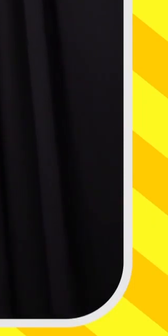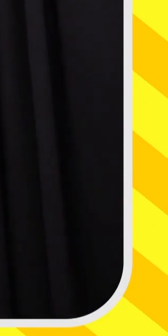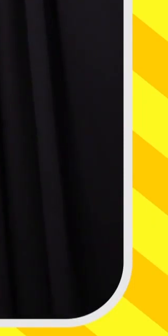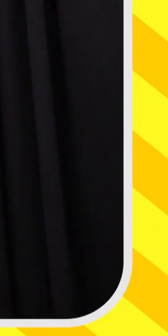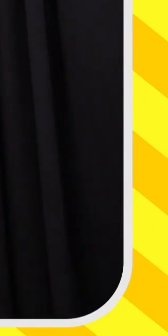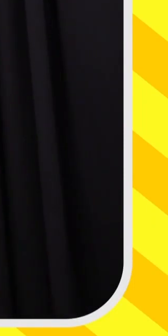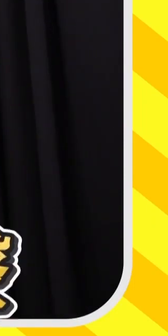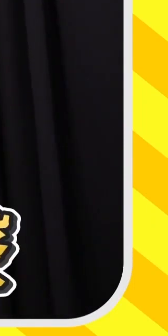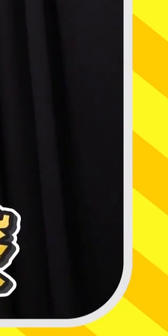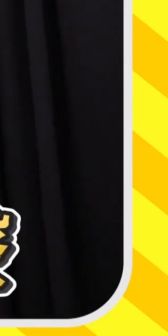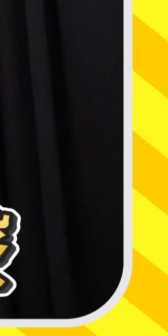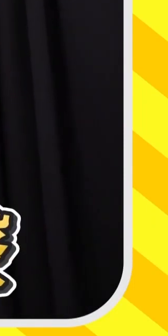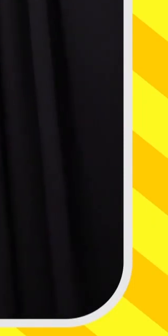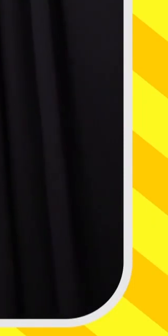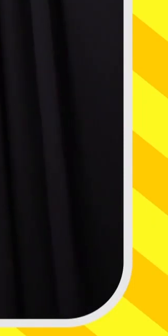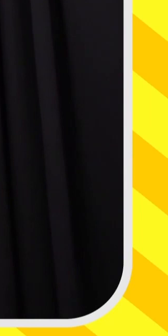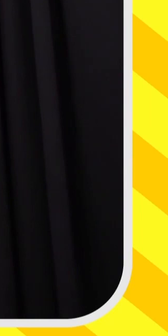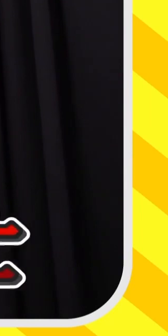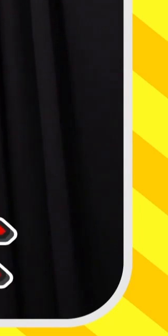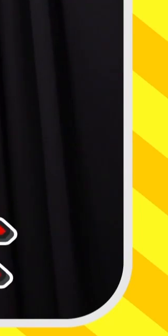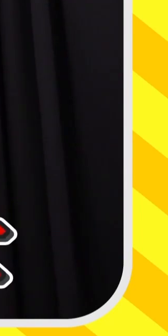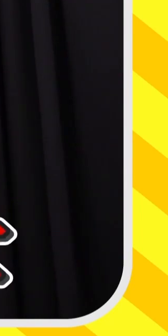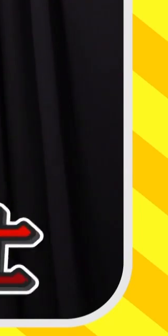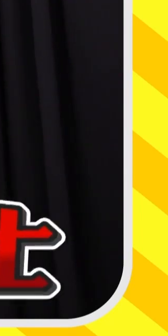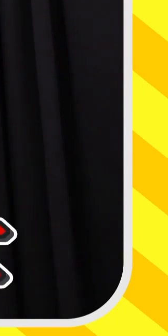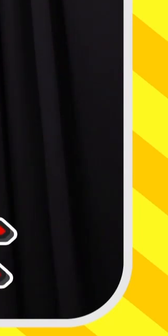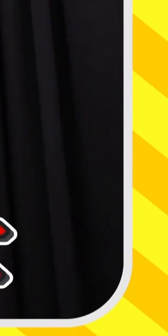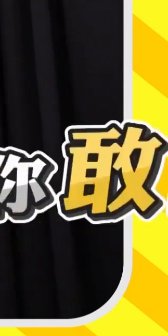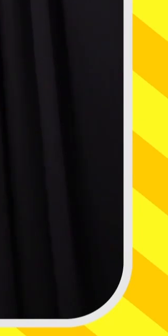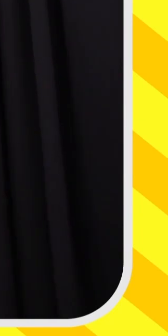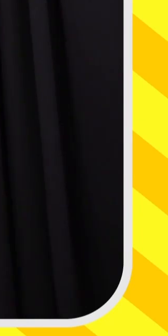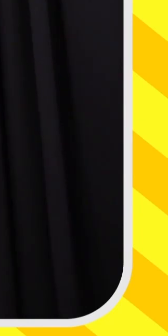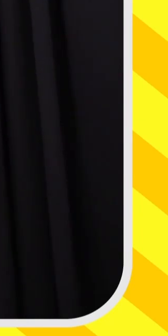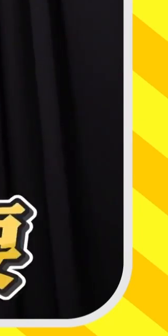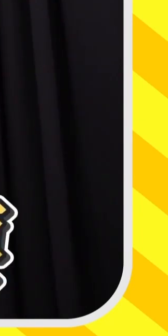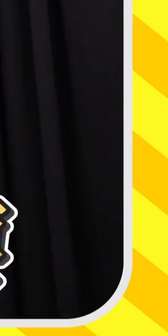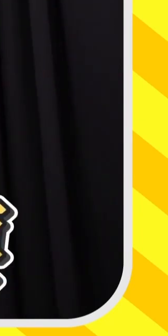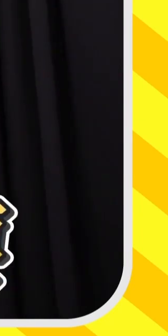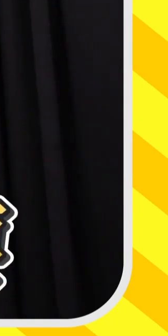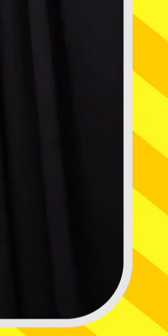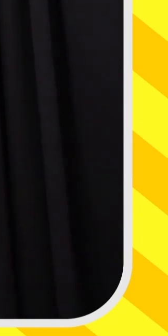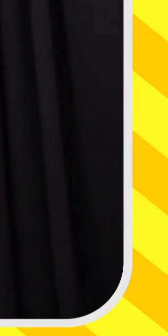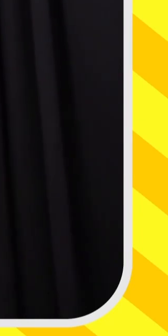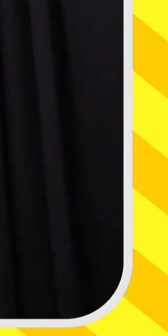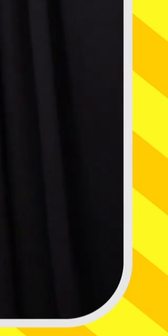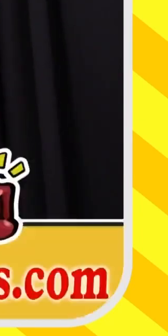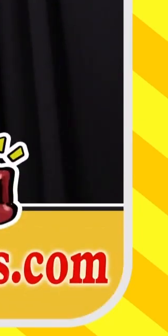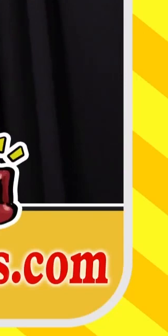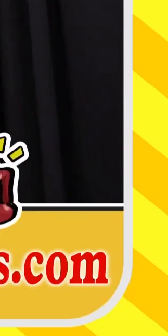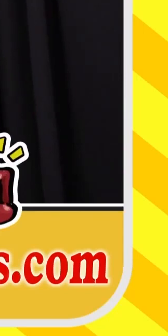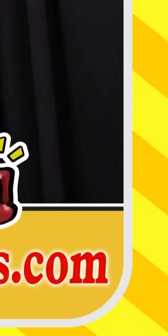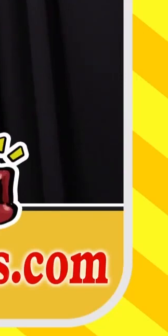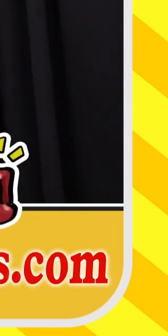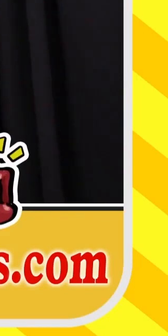来说出你们的想法，让我们听听年轻人的心声。 闹变风下强力征求学生辨识，只要你敢说我们就敢要。 赶紧拍摄影片